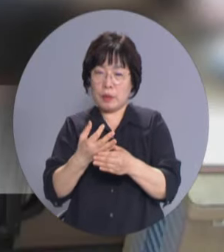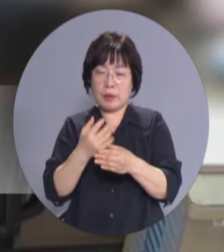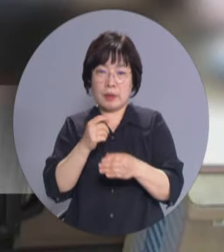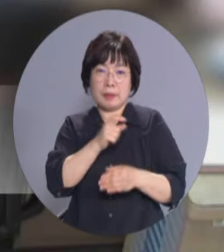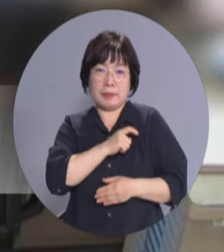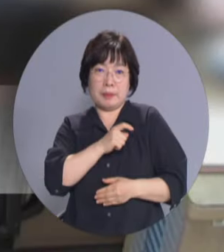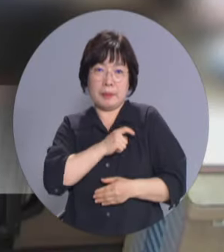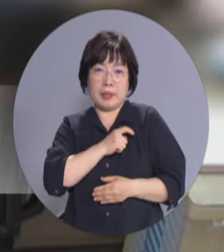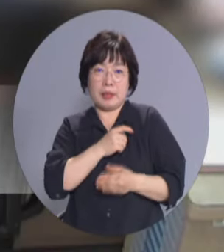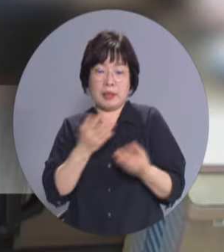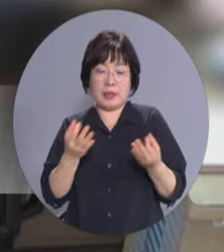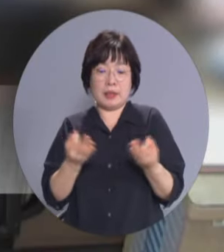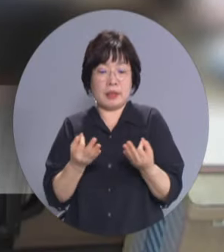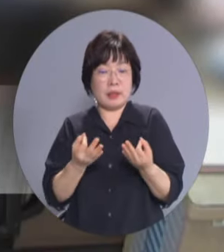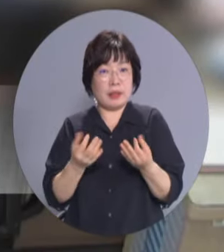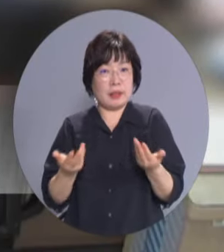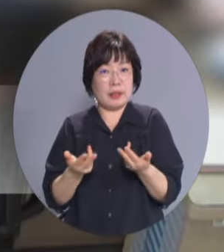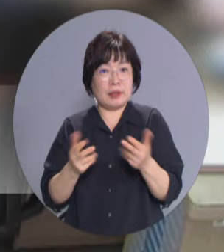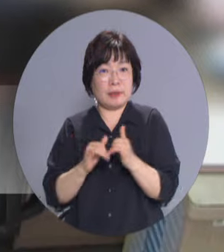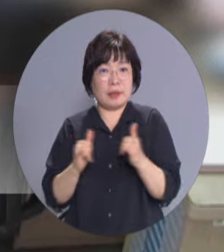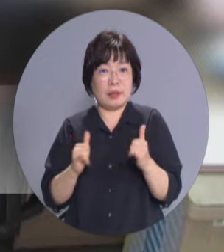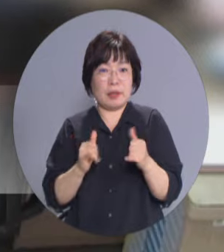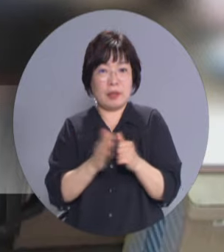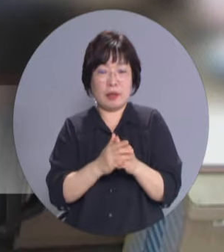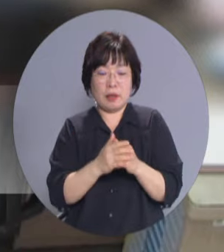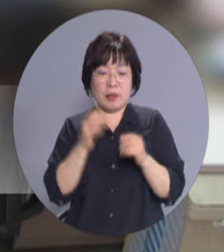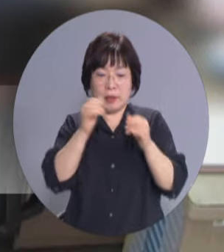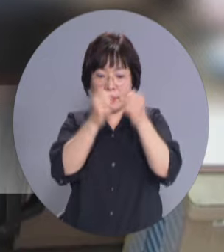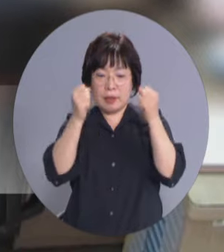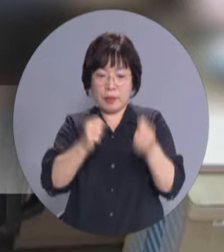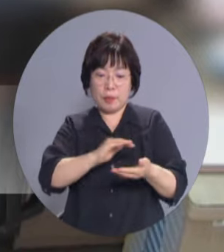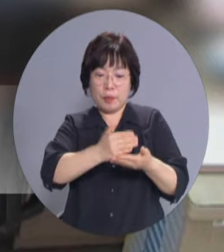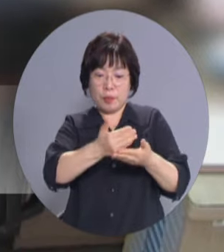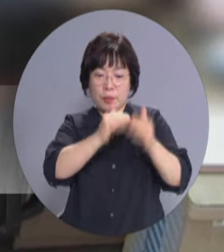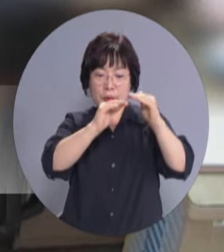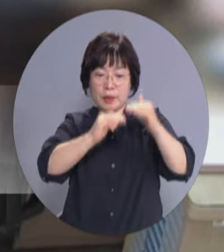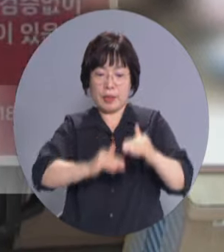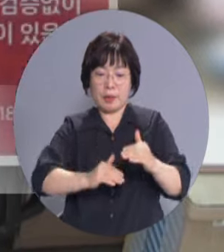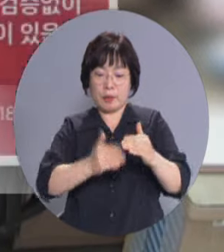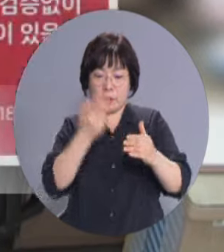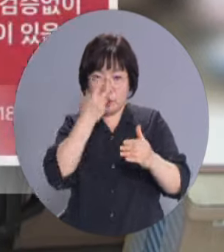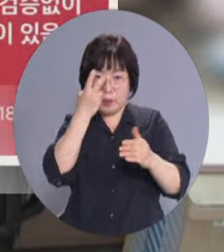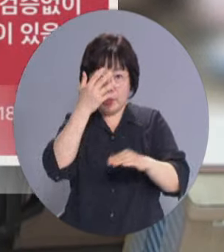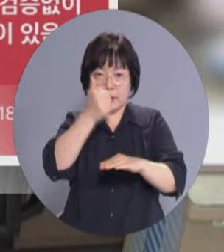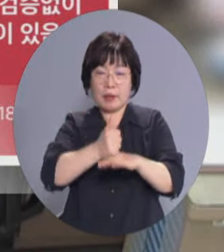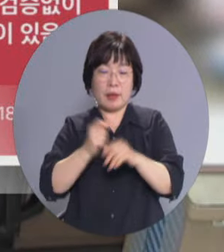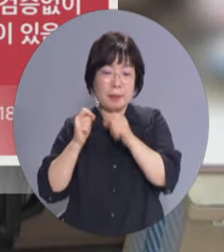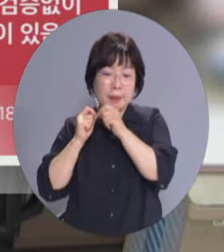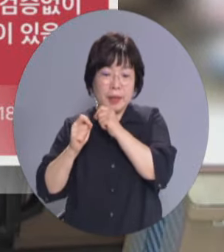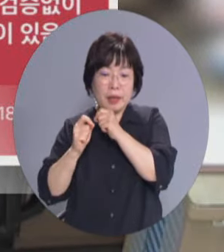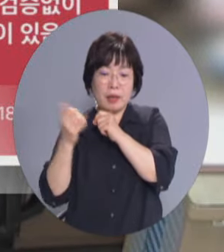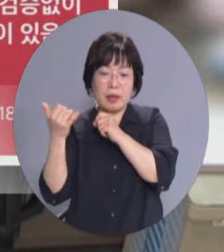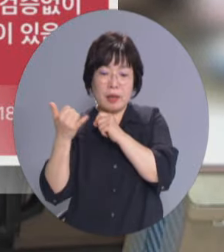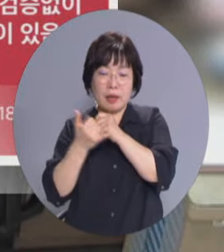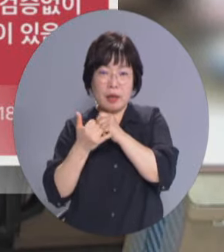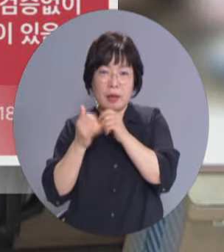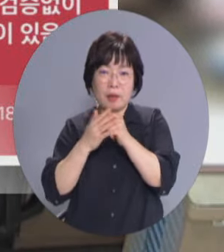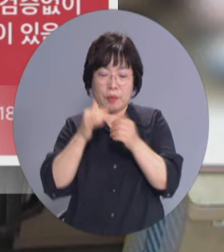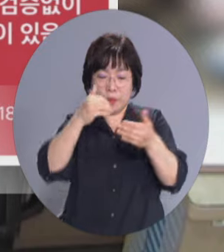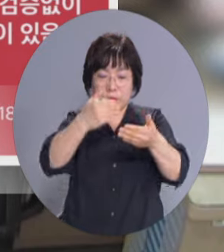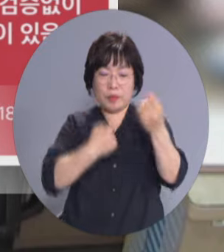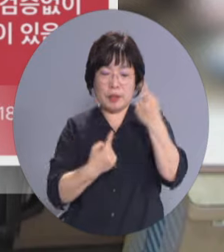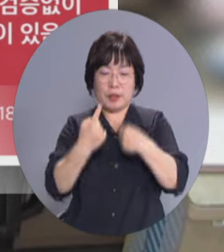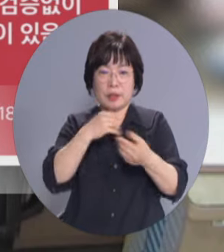수상이 여긴 은행 직원 곧바로 남성의 계좌 사용 이력을 조회하자 사기로 건이 넘는 민원이 접수